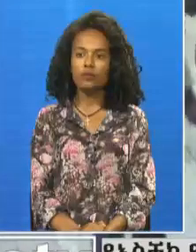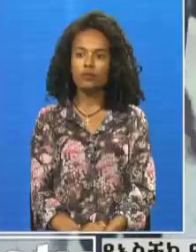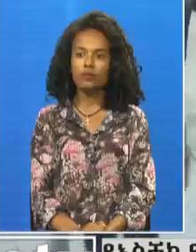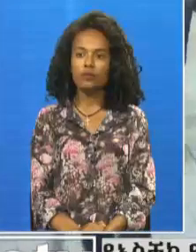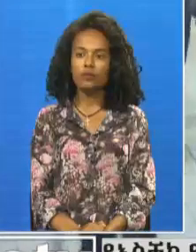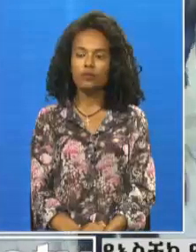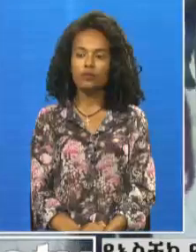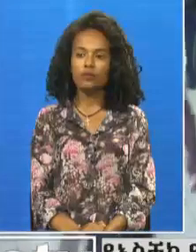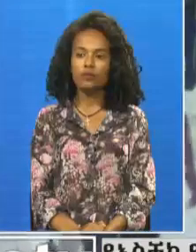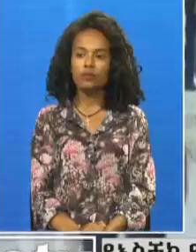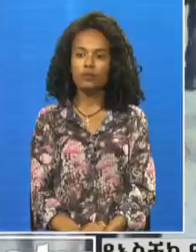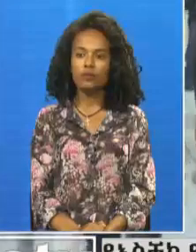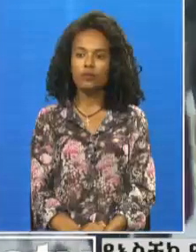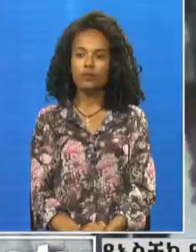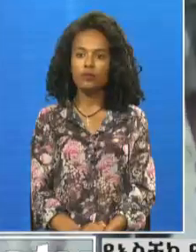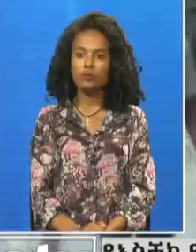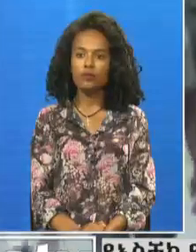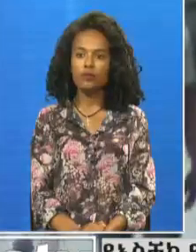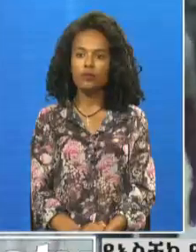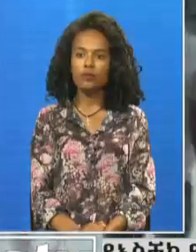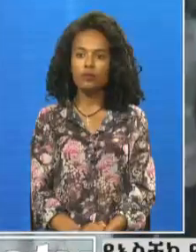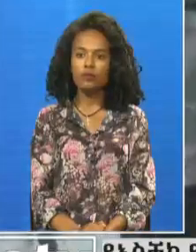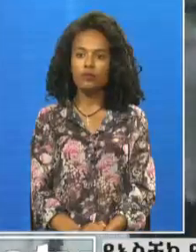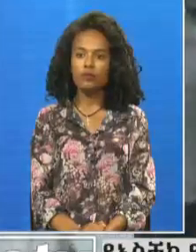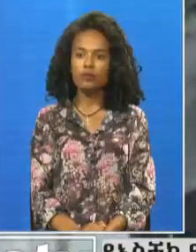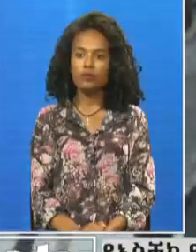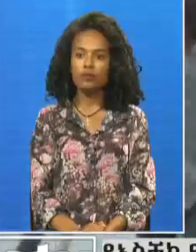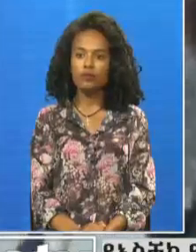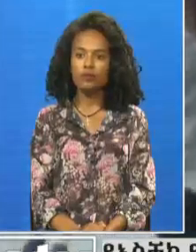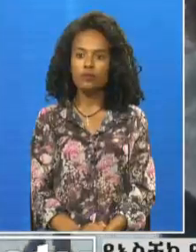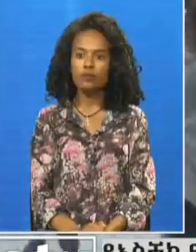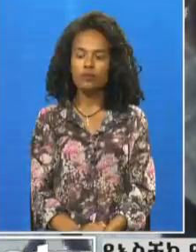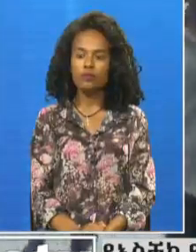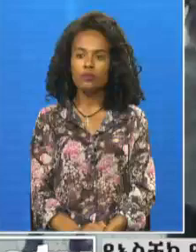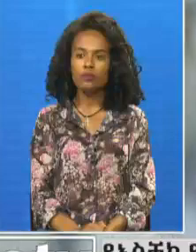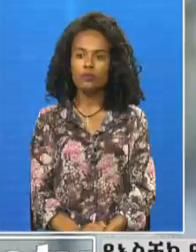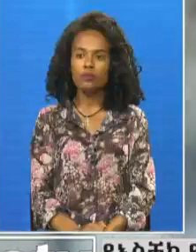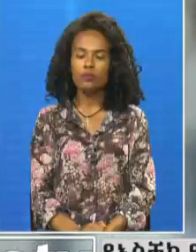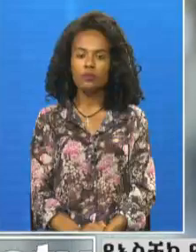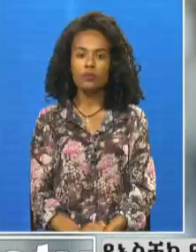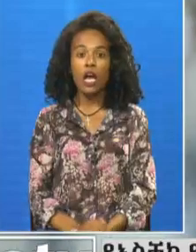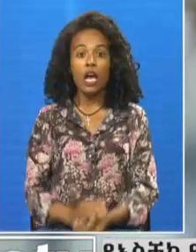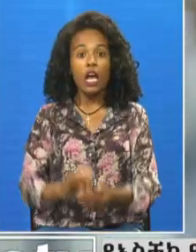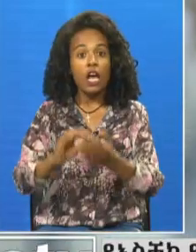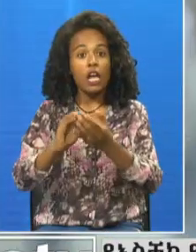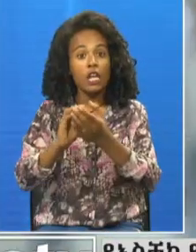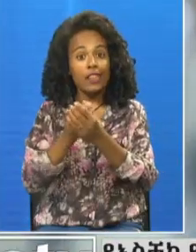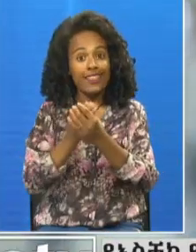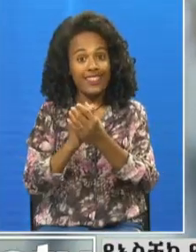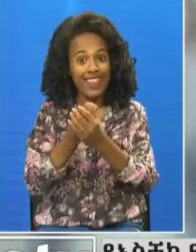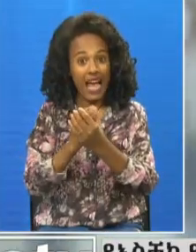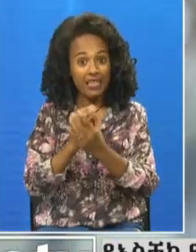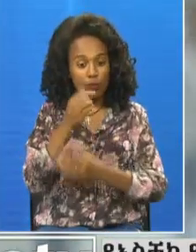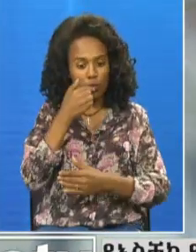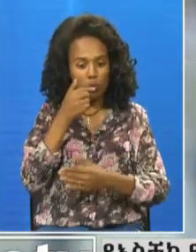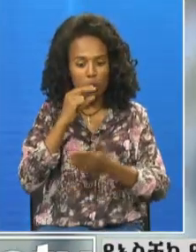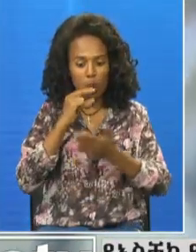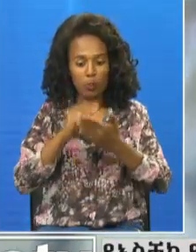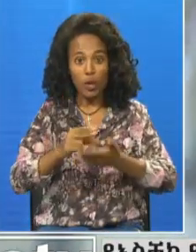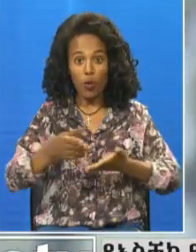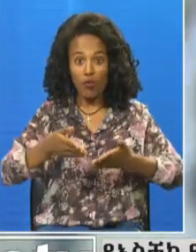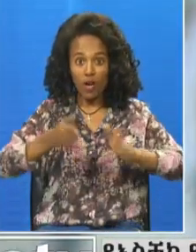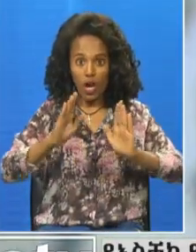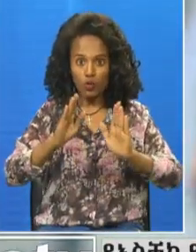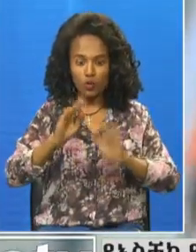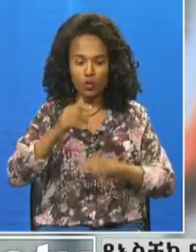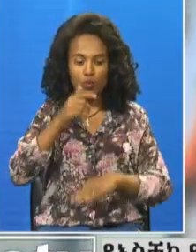ውጪ የአስቸኳይ ጊዜ አዋጁን ከታወጀ በኋላ በርካታ ውሳኔዎች ዜጎች እንዲያደርጓቸው ሲተላለፉ ቆይተዋል።